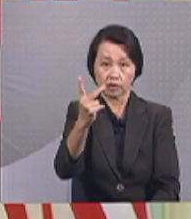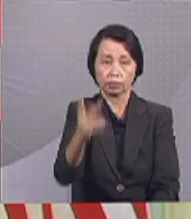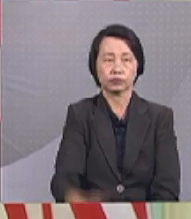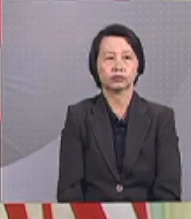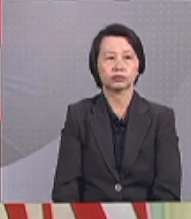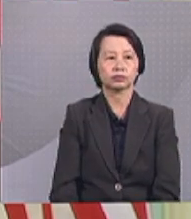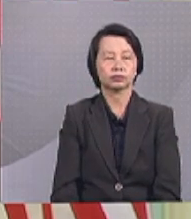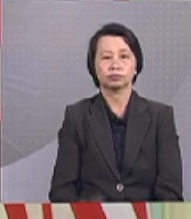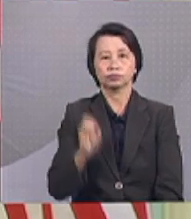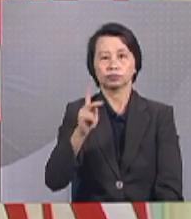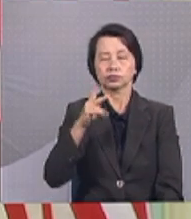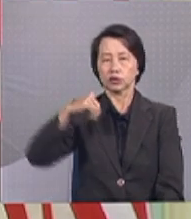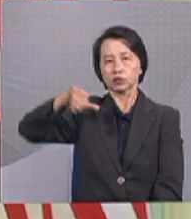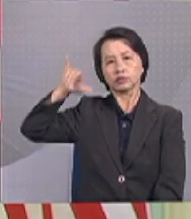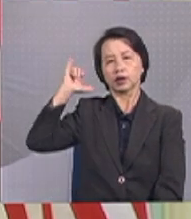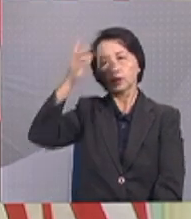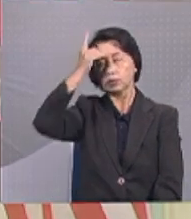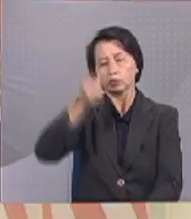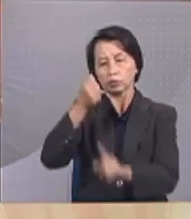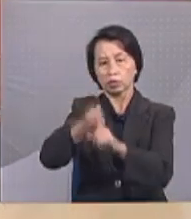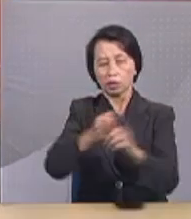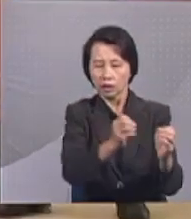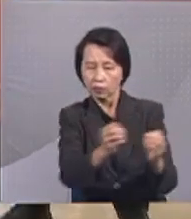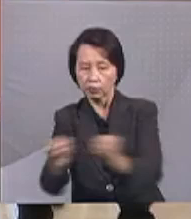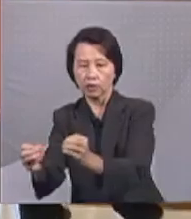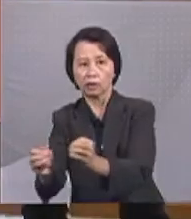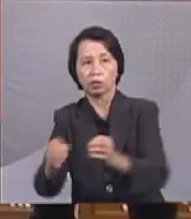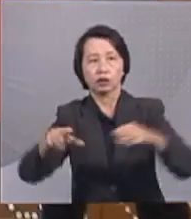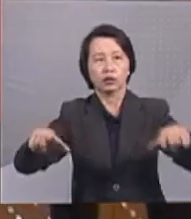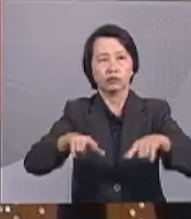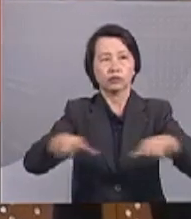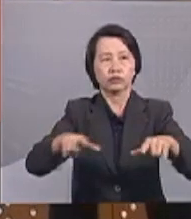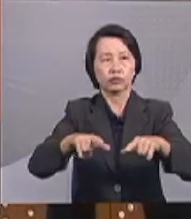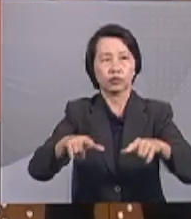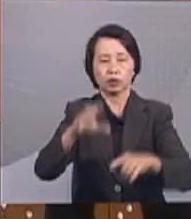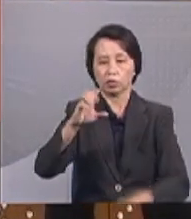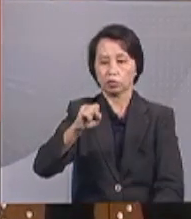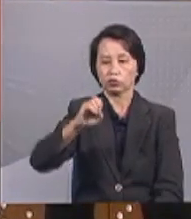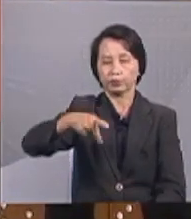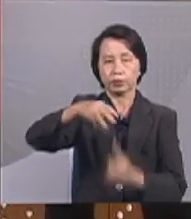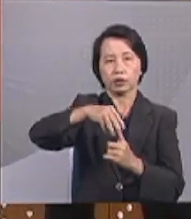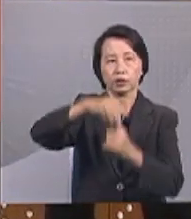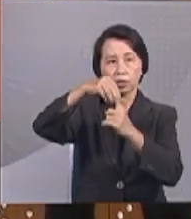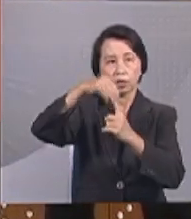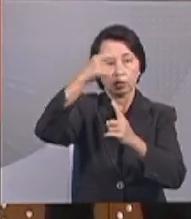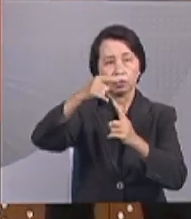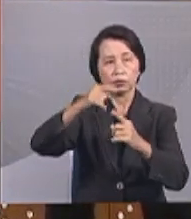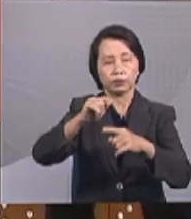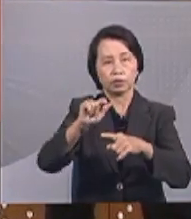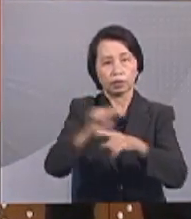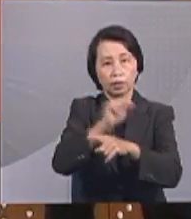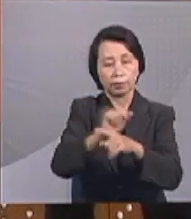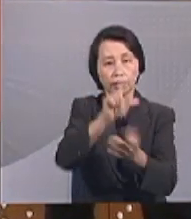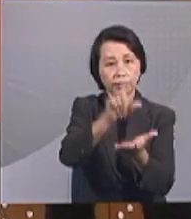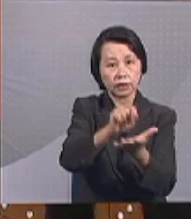Baik Datuk Seri, semalam Datuk Seri ada mengarahkan penganjur untuk lakukan buat SOP khusus buat pengawalan media. Jadi bila